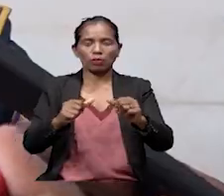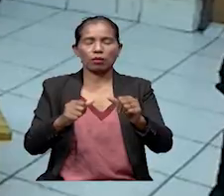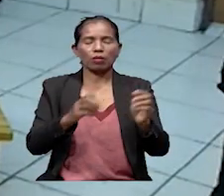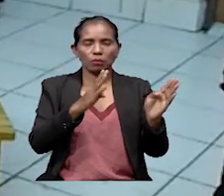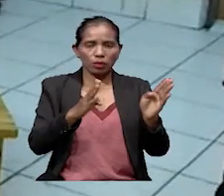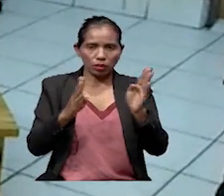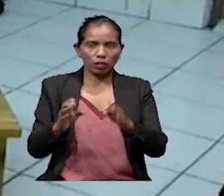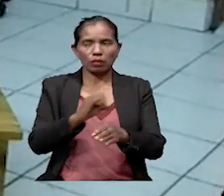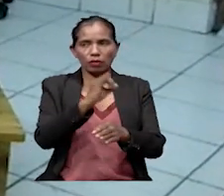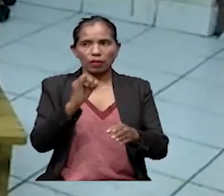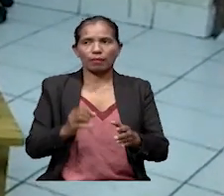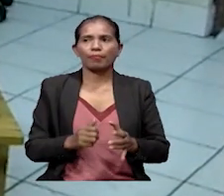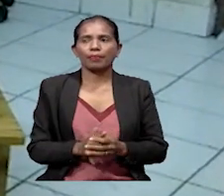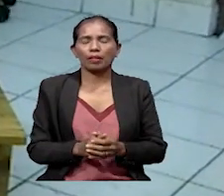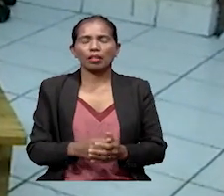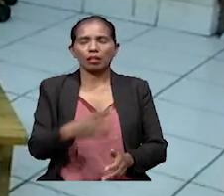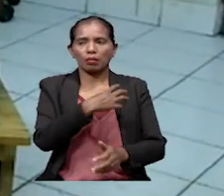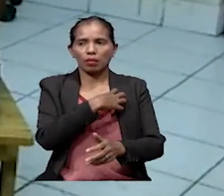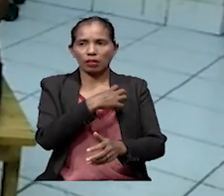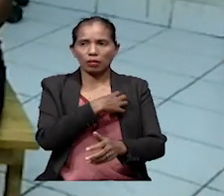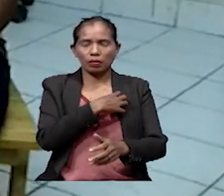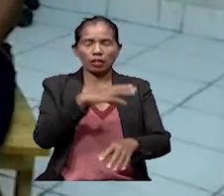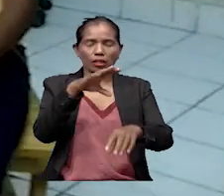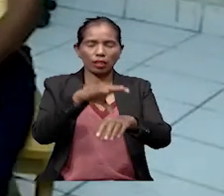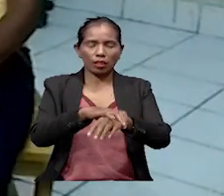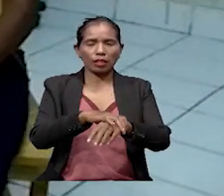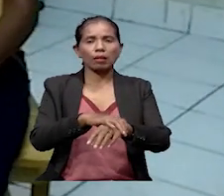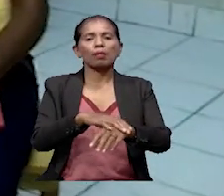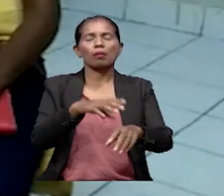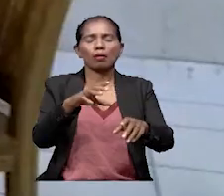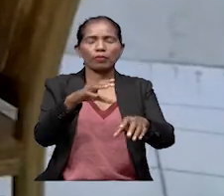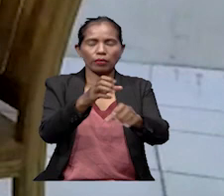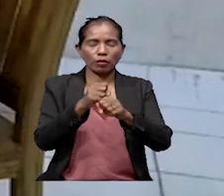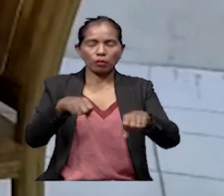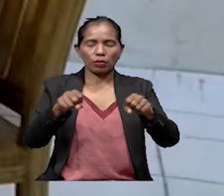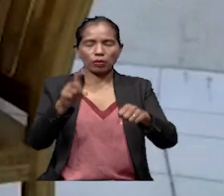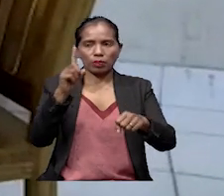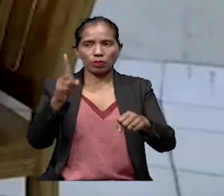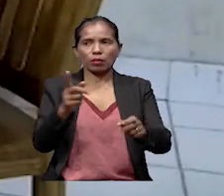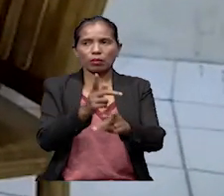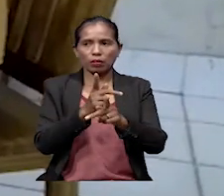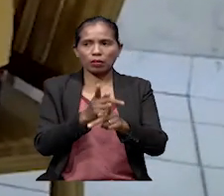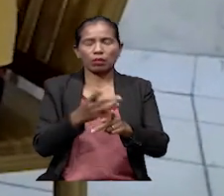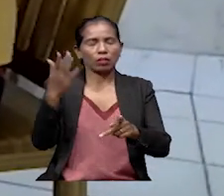proses ini. Ia atau sang polisia, polisia prende motorizada ida husi suspeitu, no asegura ia